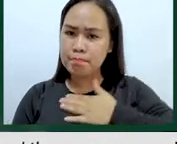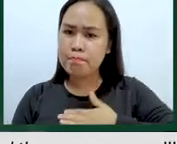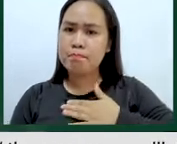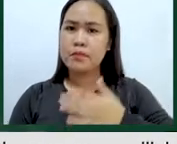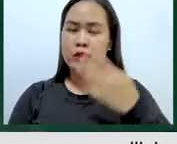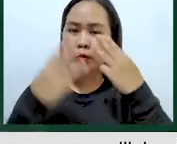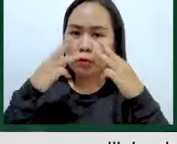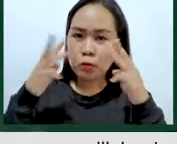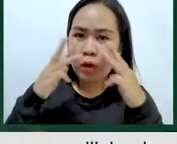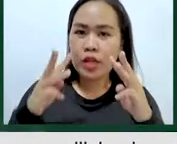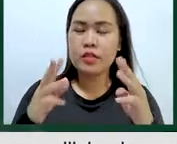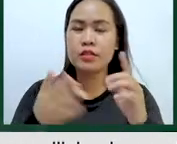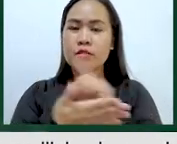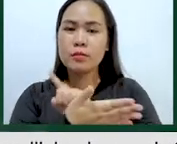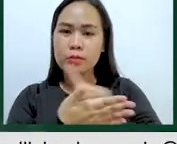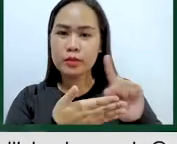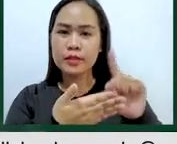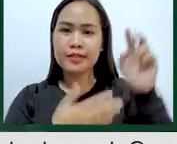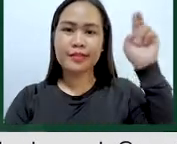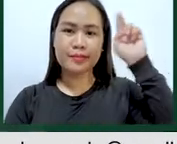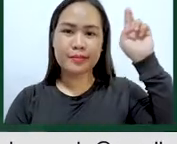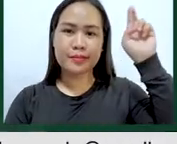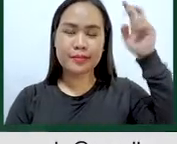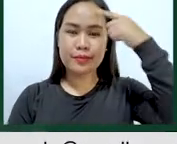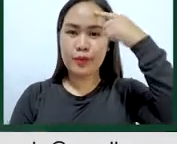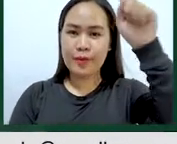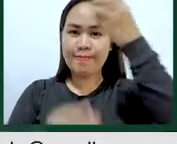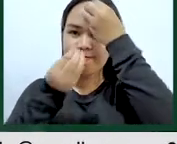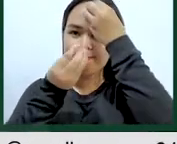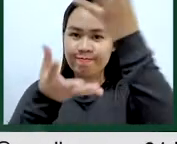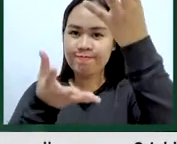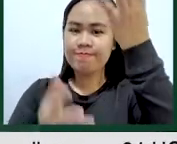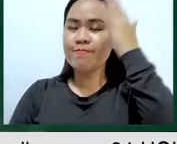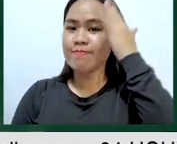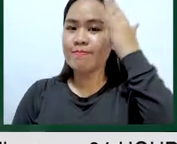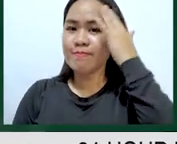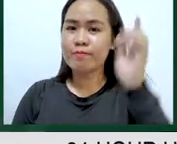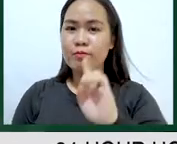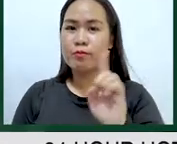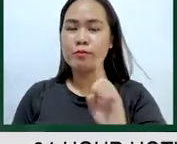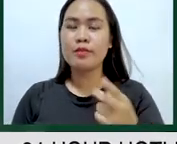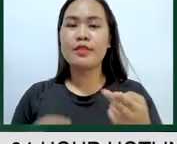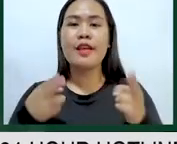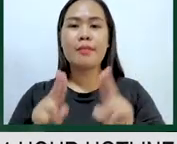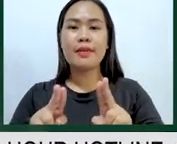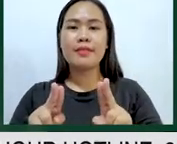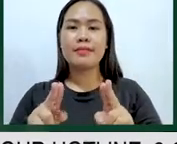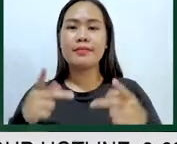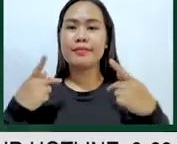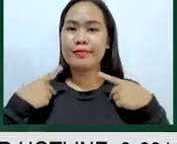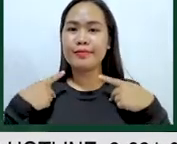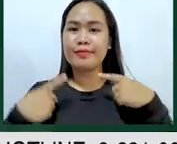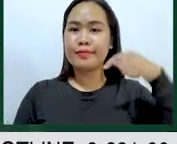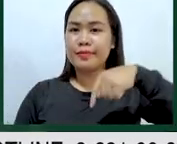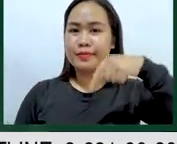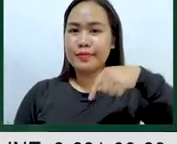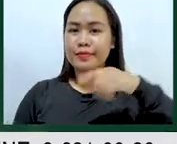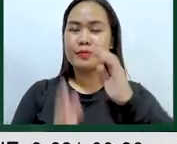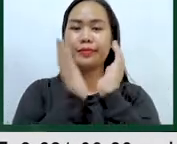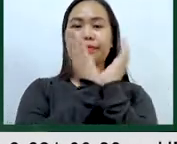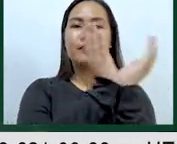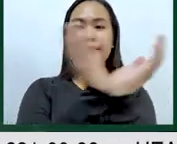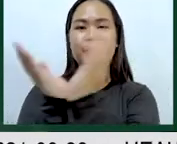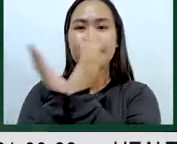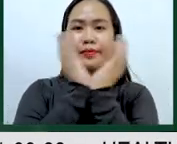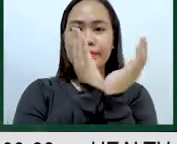our weekly reports nang ma-update naman po tayo, no? Malaman natin ano mga kaganapan dito po sa ating komunidad, ano po